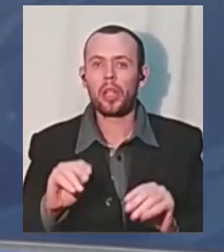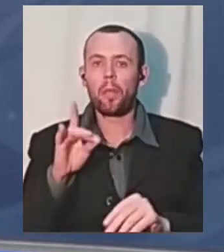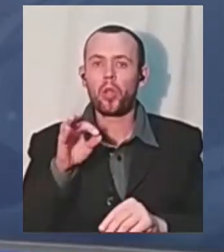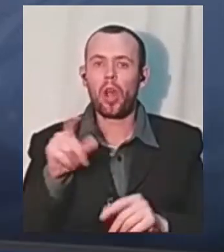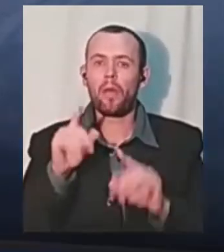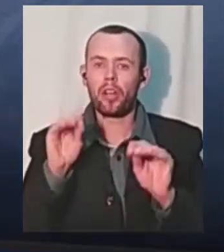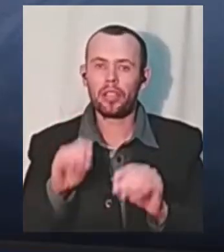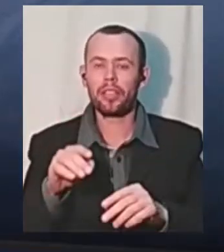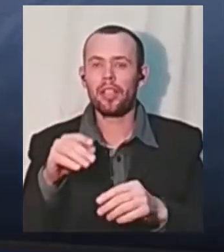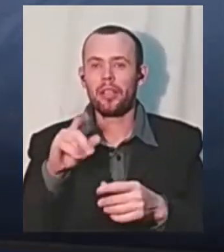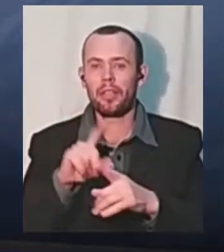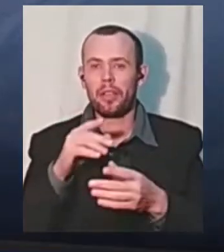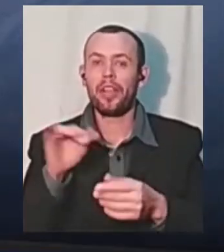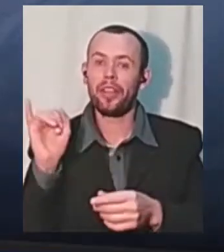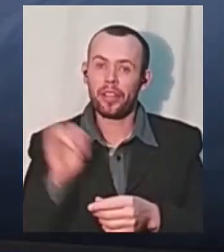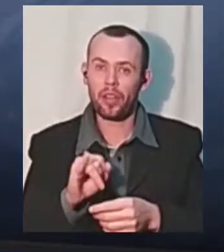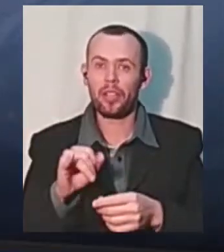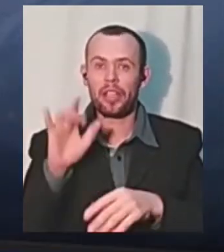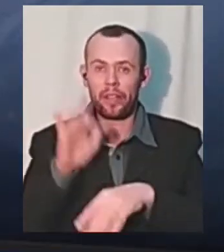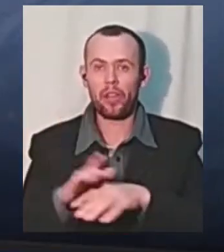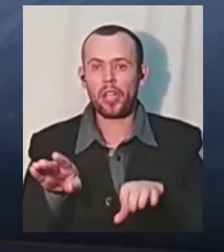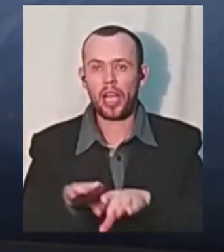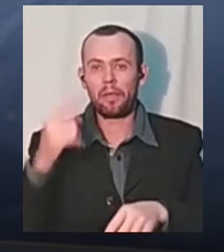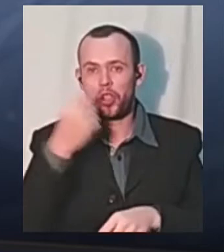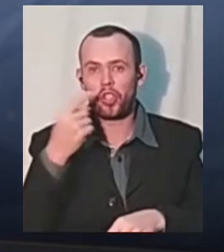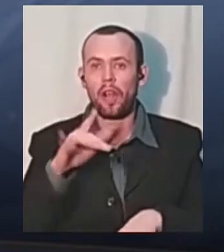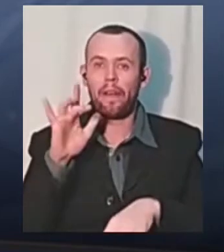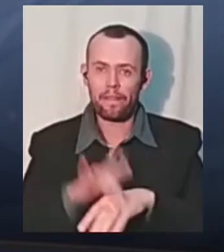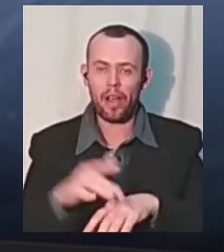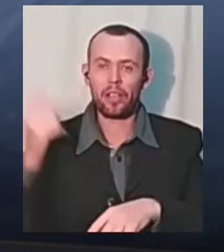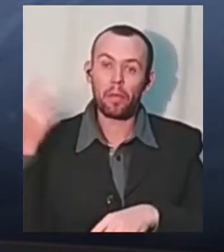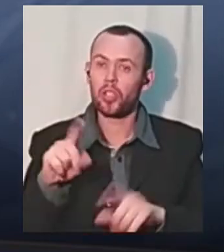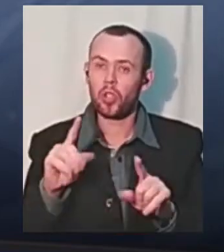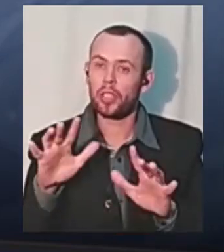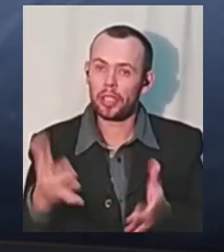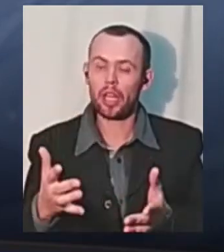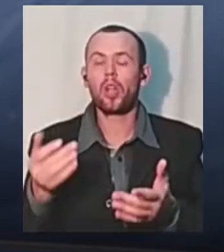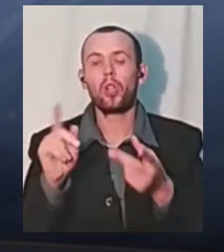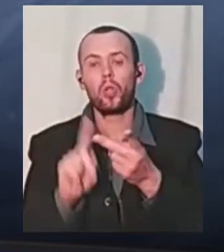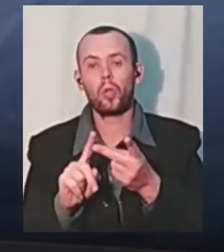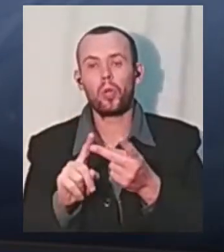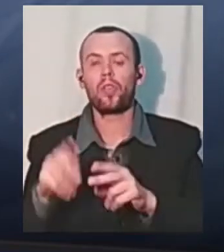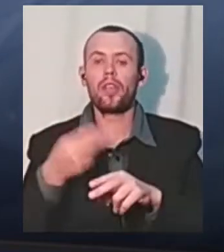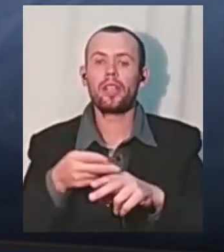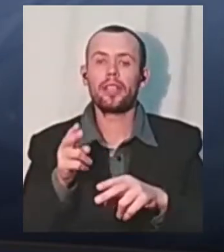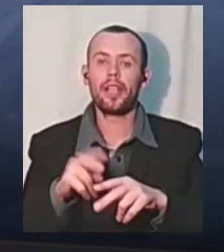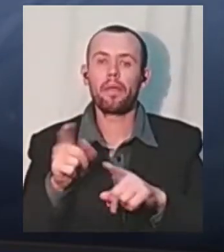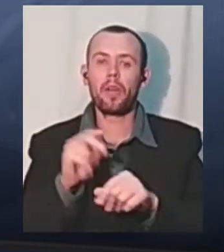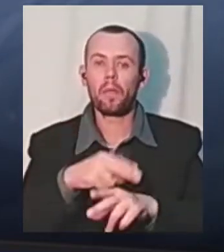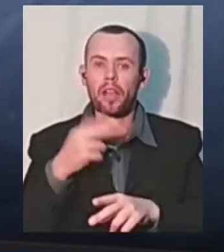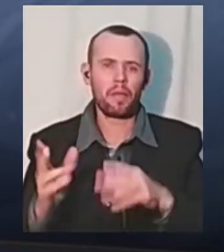від ситуації і зафіксувати таким чином факт події, що сталося. Друге – це відео-фотофіксація